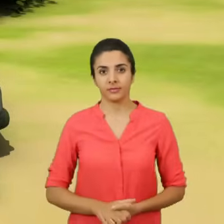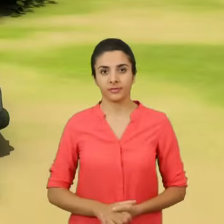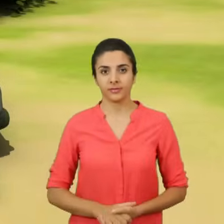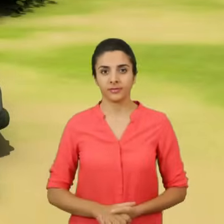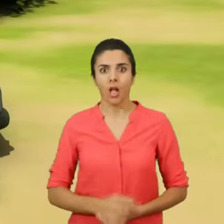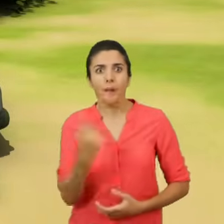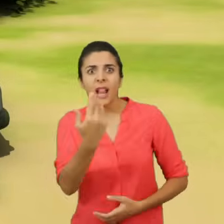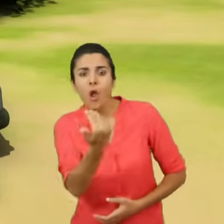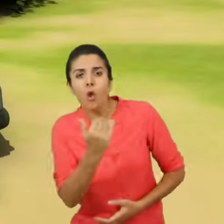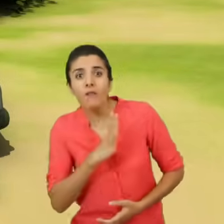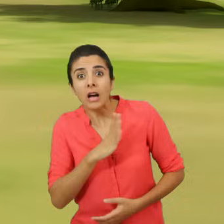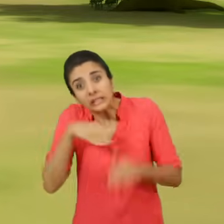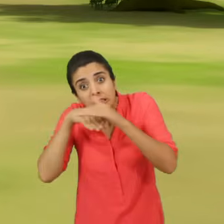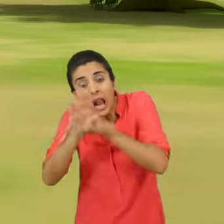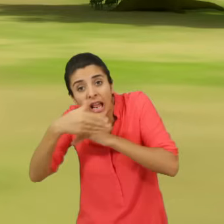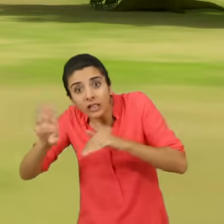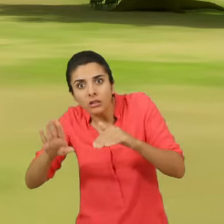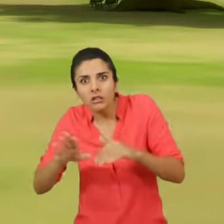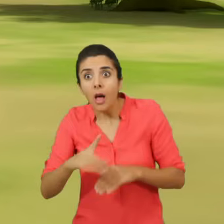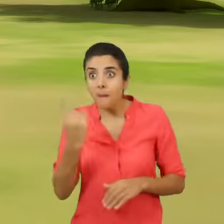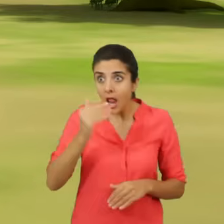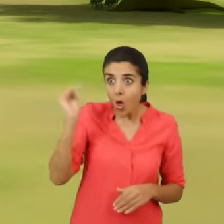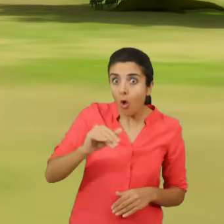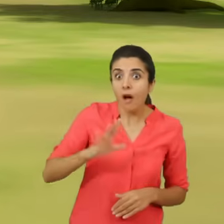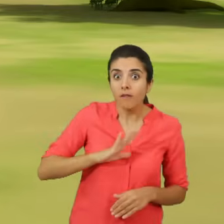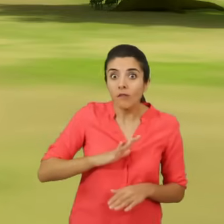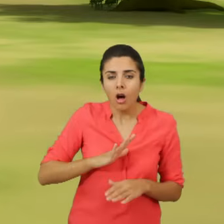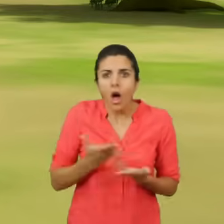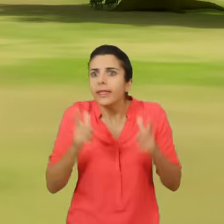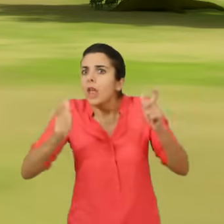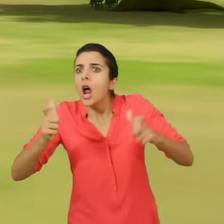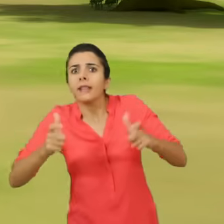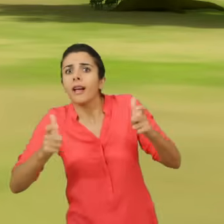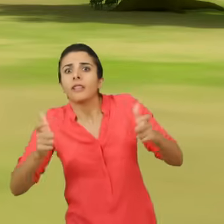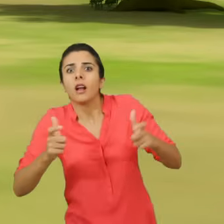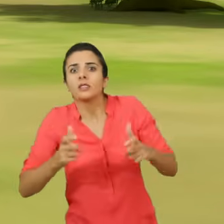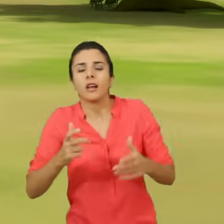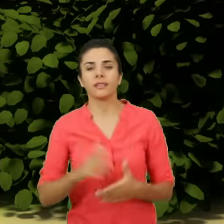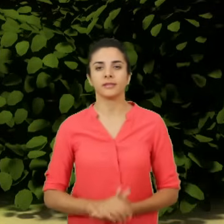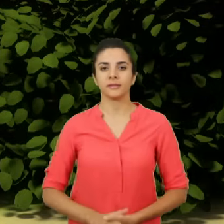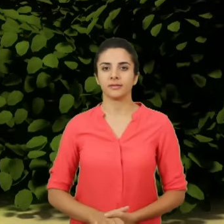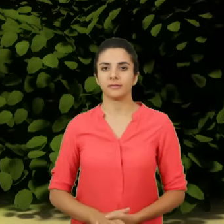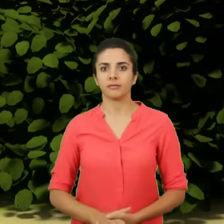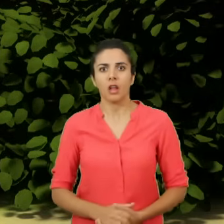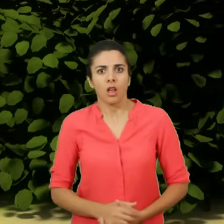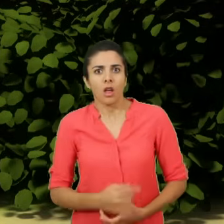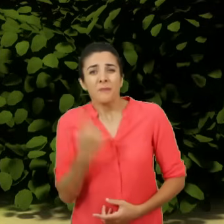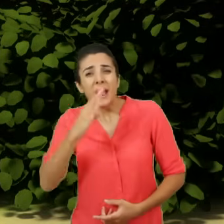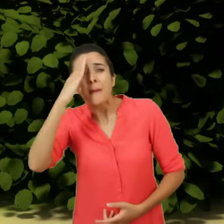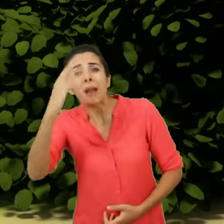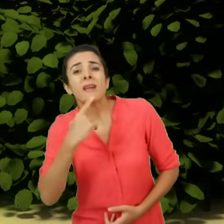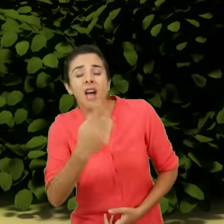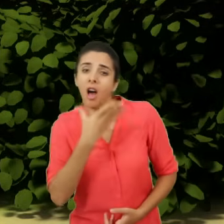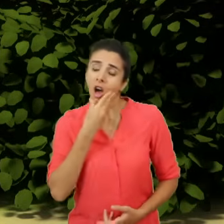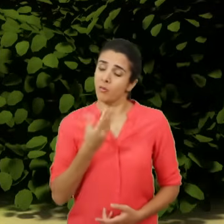Birileri geliyor. Saklan! Birileri mi geliyor? Hani nerede? Konuşma! Ama bir merhaba deseydik,